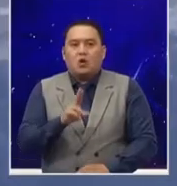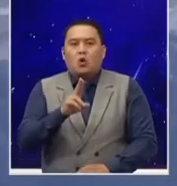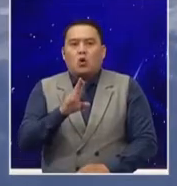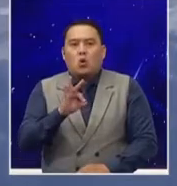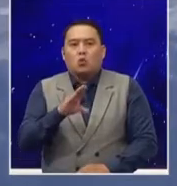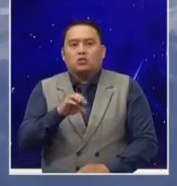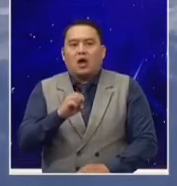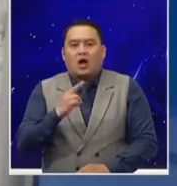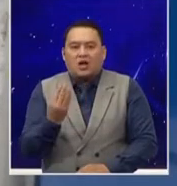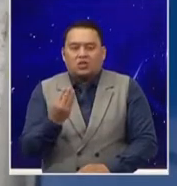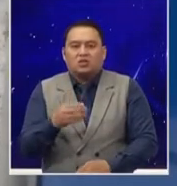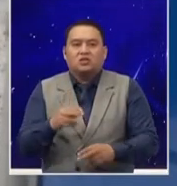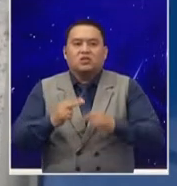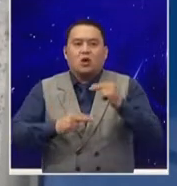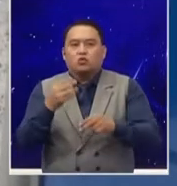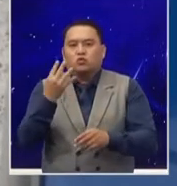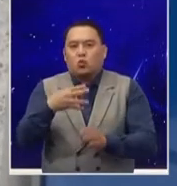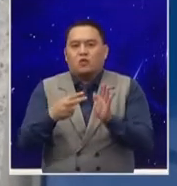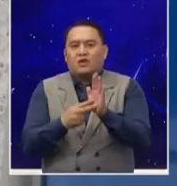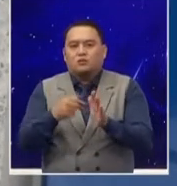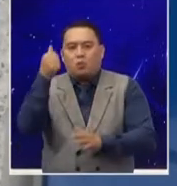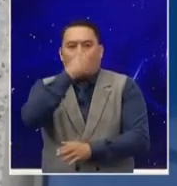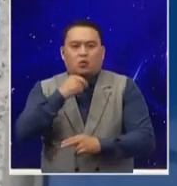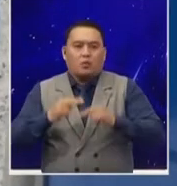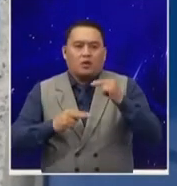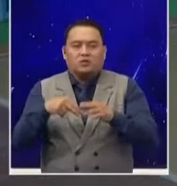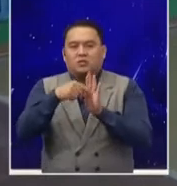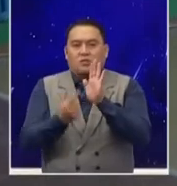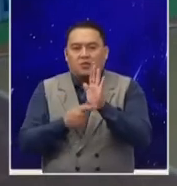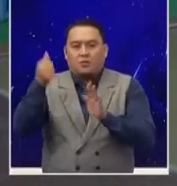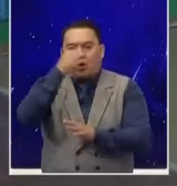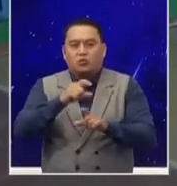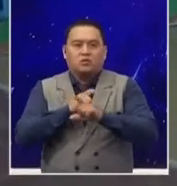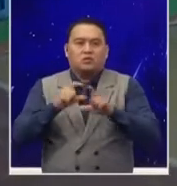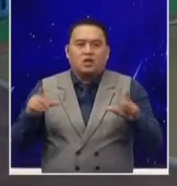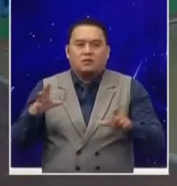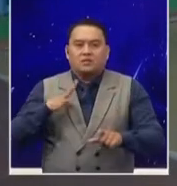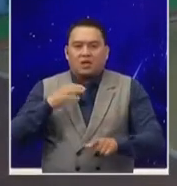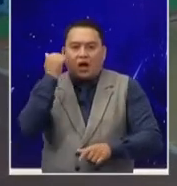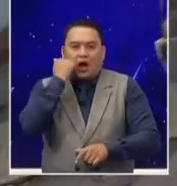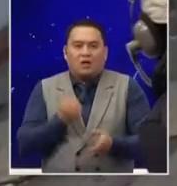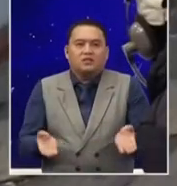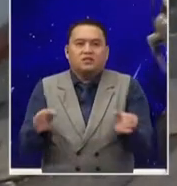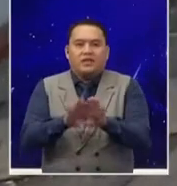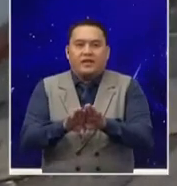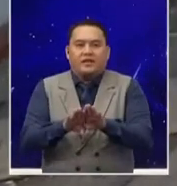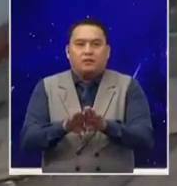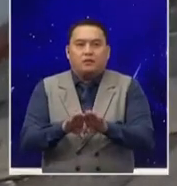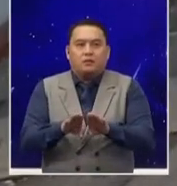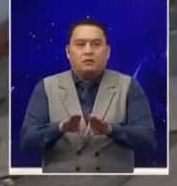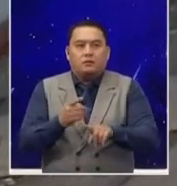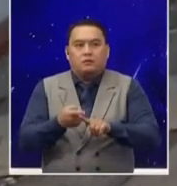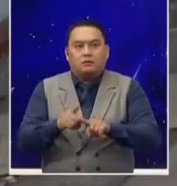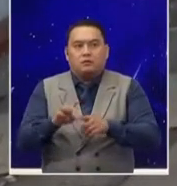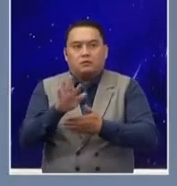была построена еще в 1948 году. В 2017 году здание признали аварийным и закрыли. Грызть гранит науки